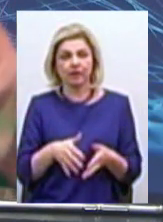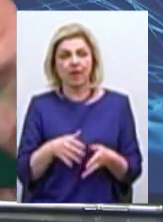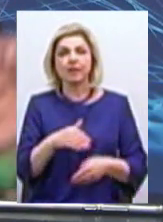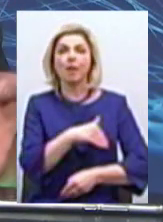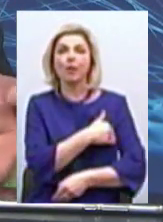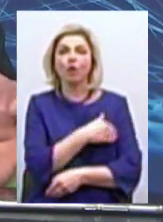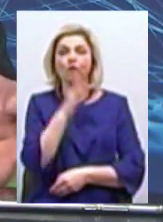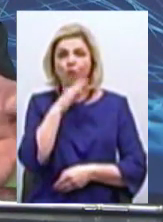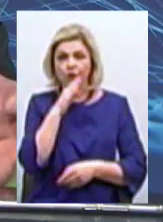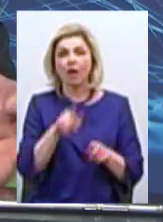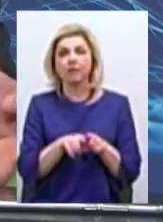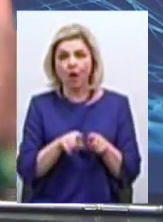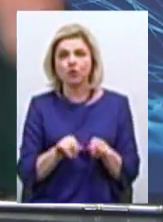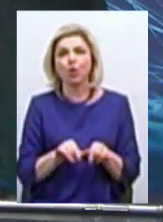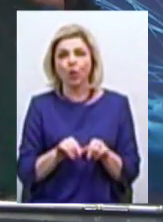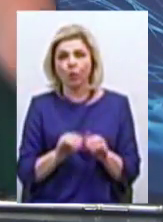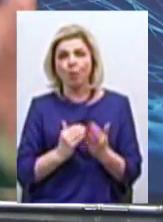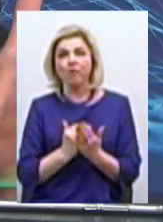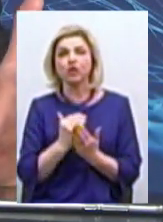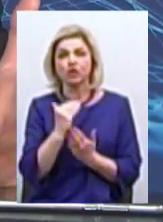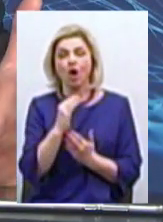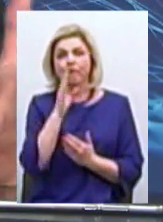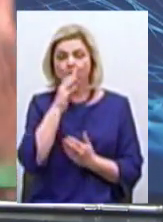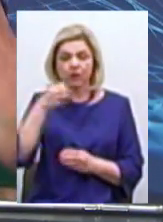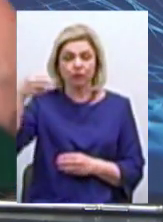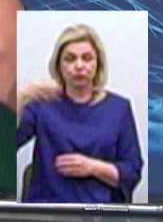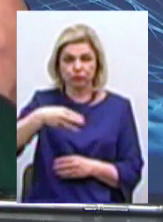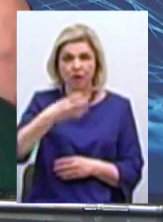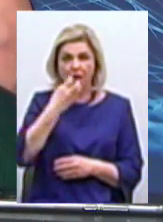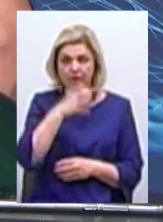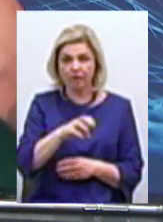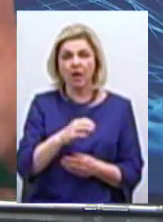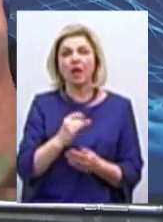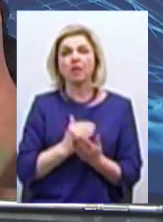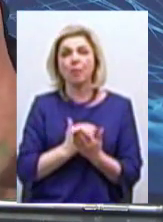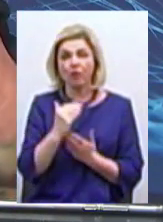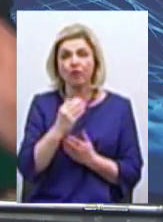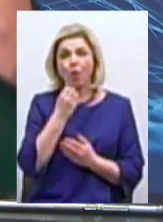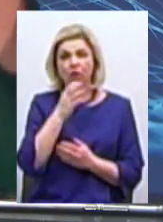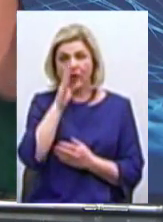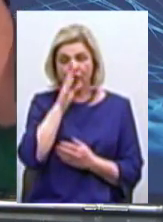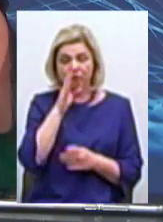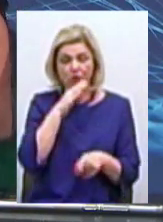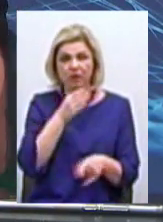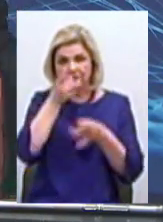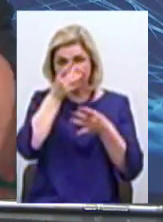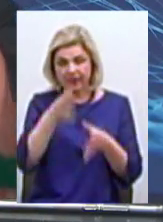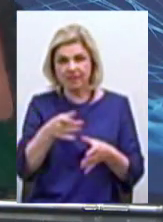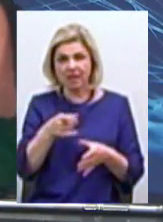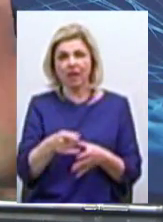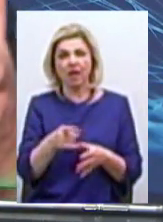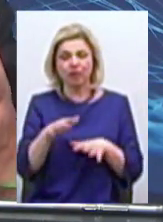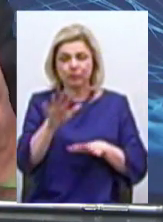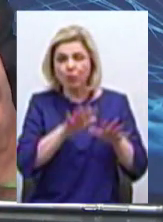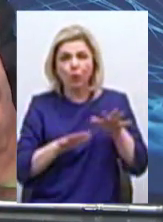температура води також збільшується постійно, тому що вода нагрівається на сонці, і коли вона починає цвісти, вона стає замутнена, вона